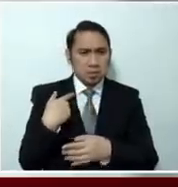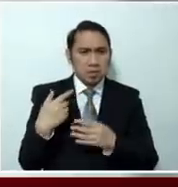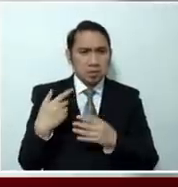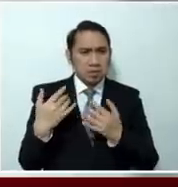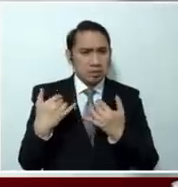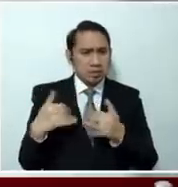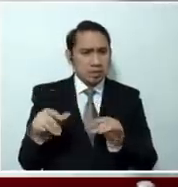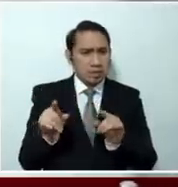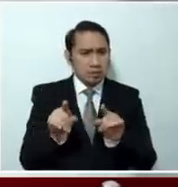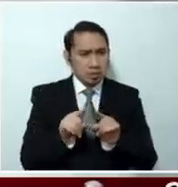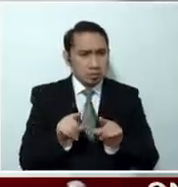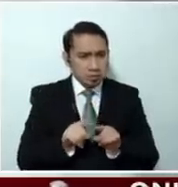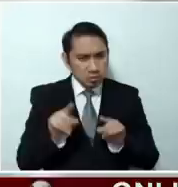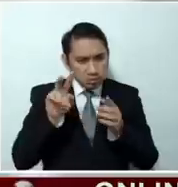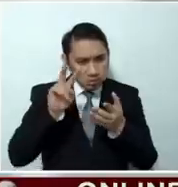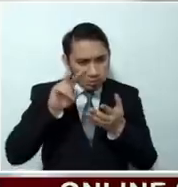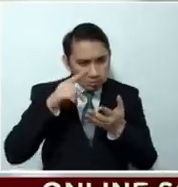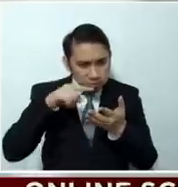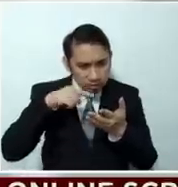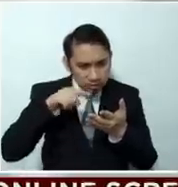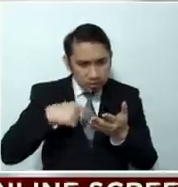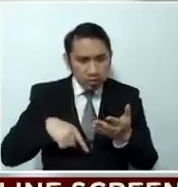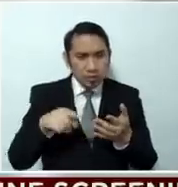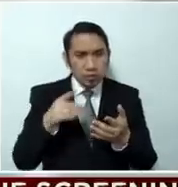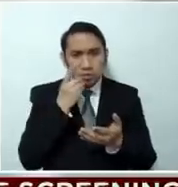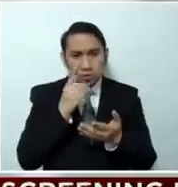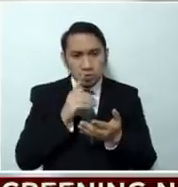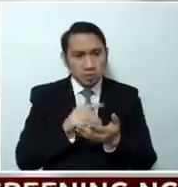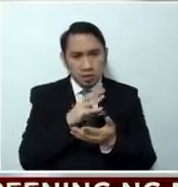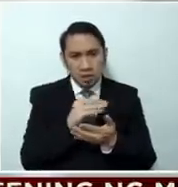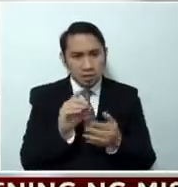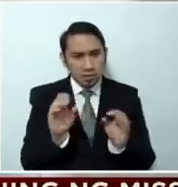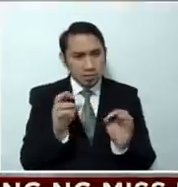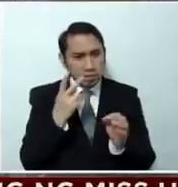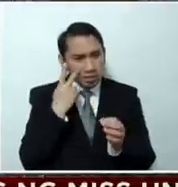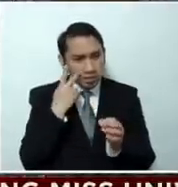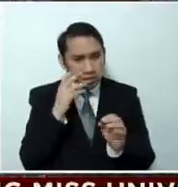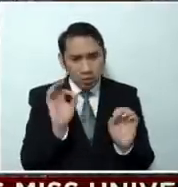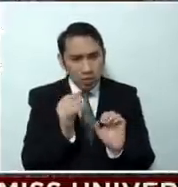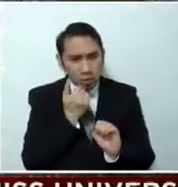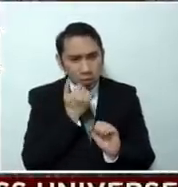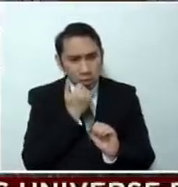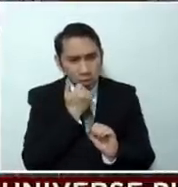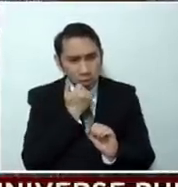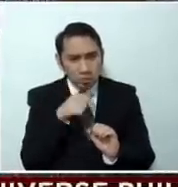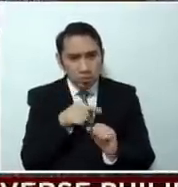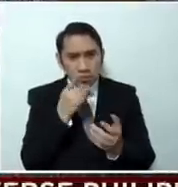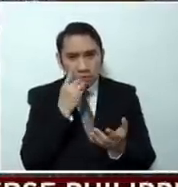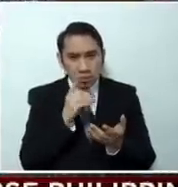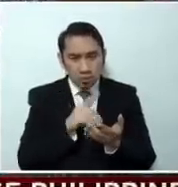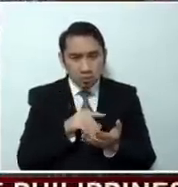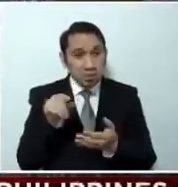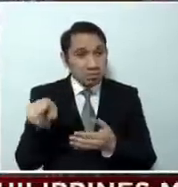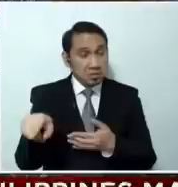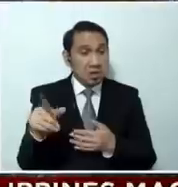nila ang mga dokumentong isinumite sa kanila at wala silang nakitang masamang record. Tumagi naman magbigay ng